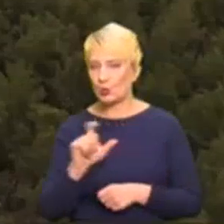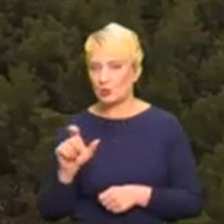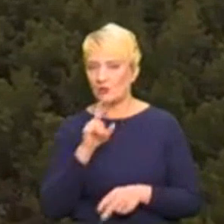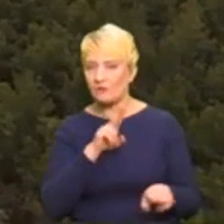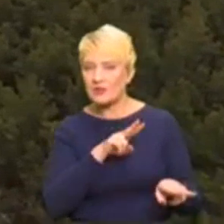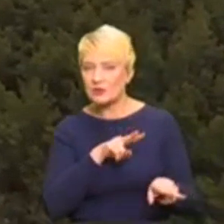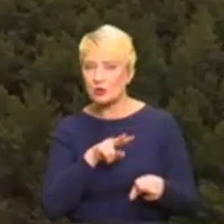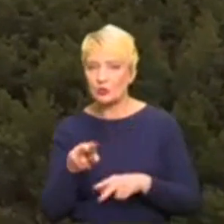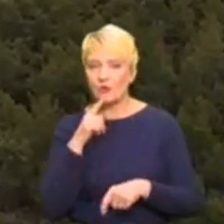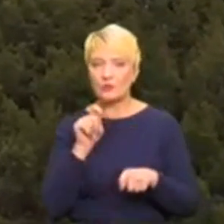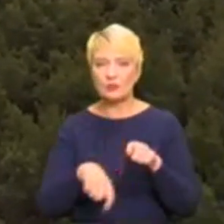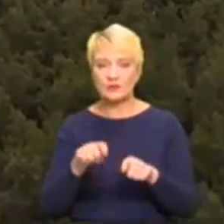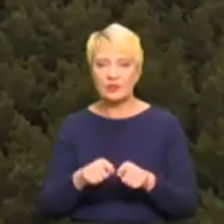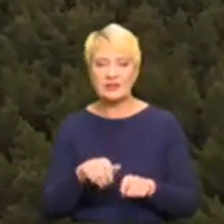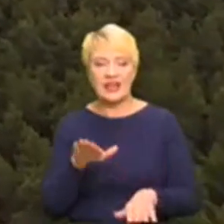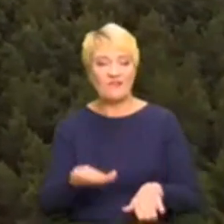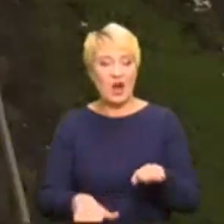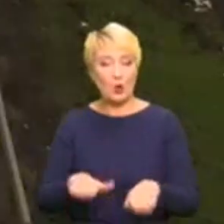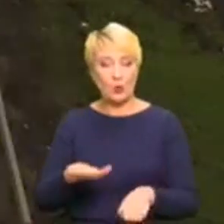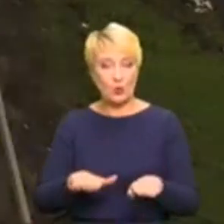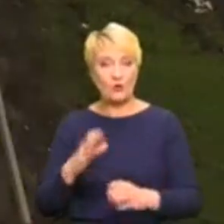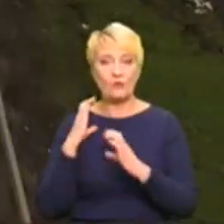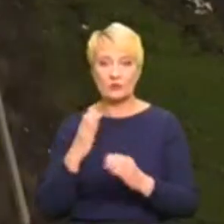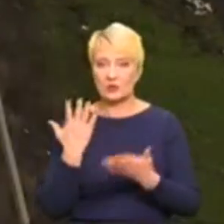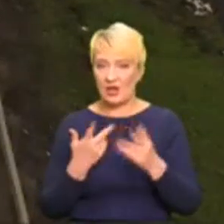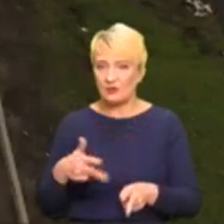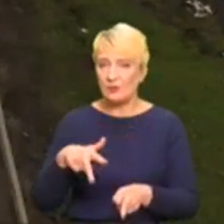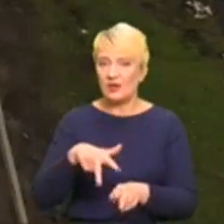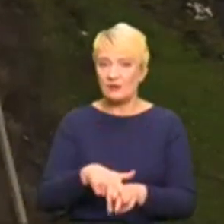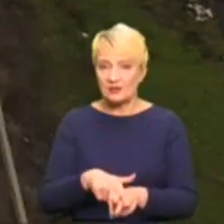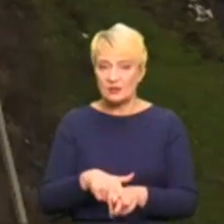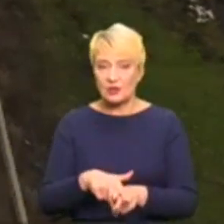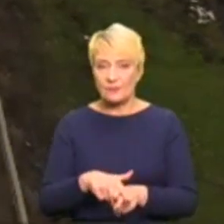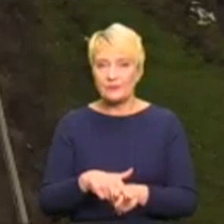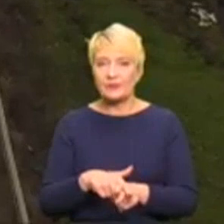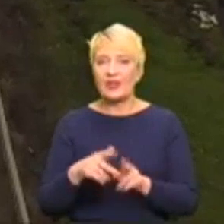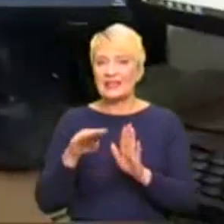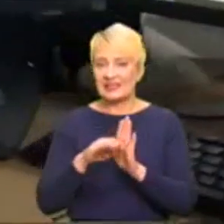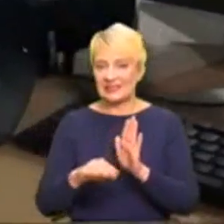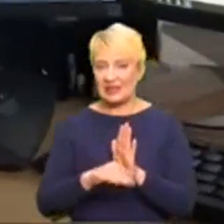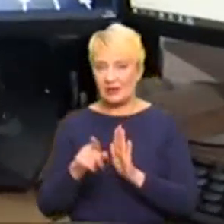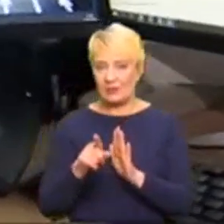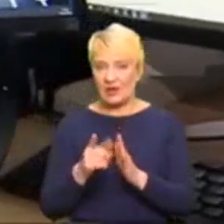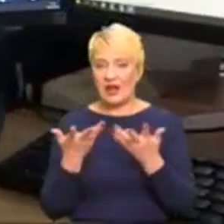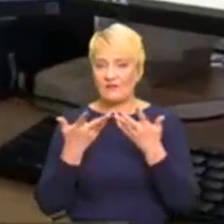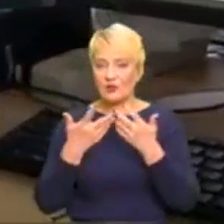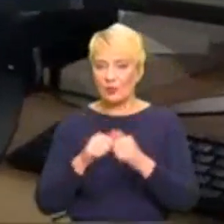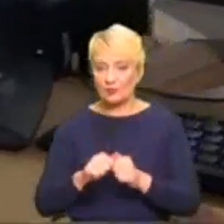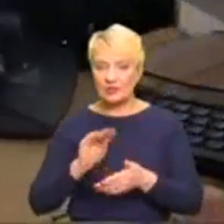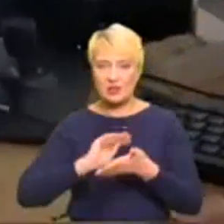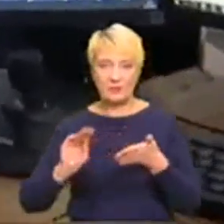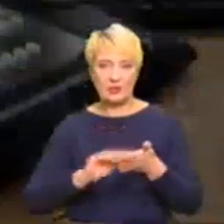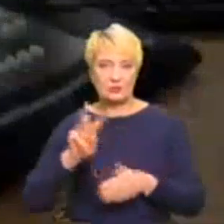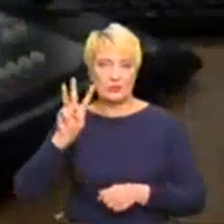відслідковують. Перевіряють і вагу фур. Якщо перевантажена, система автоматично виписує штраф. За трафіком на